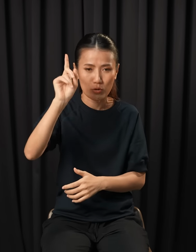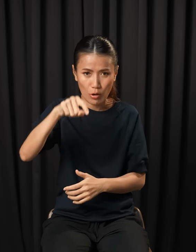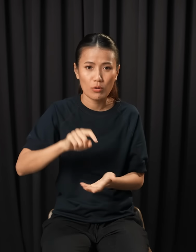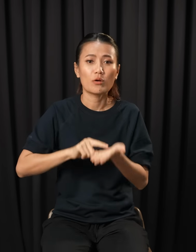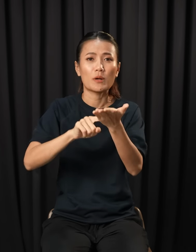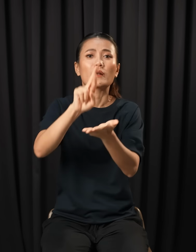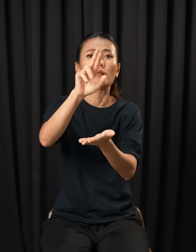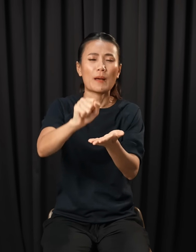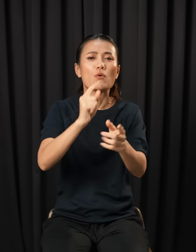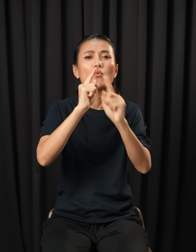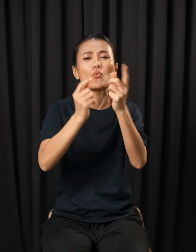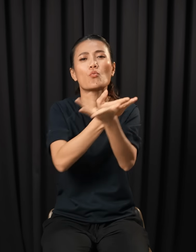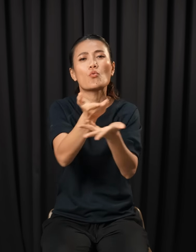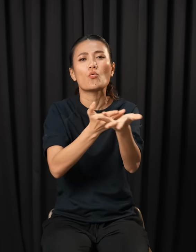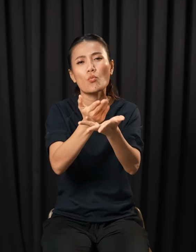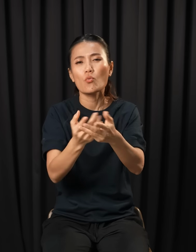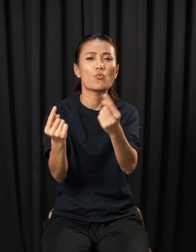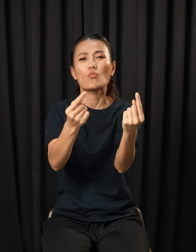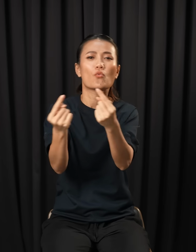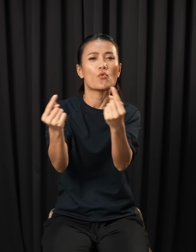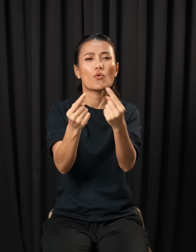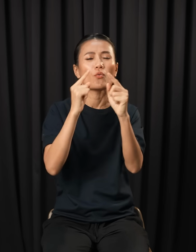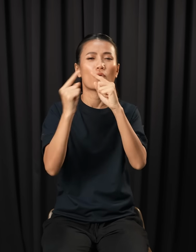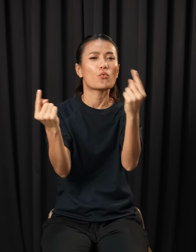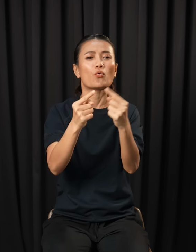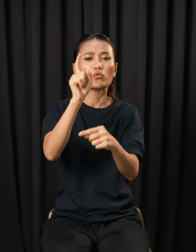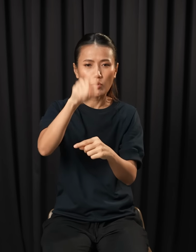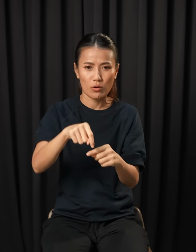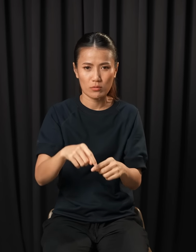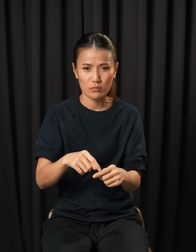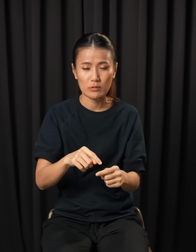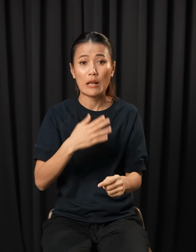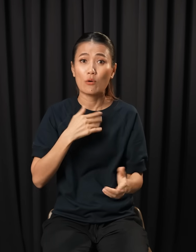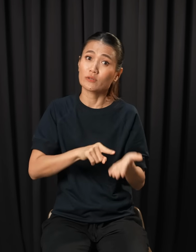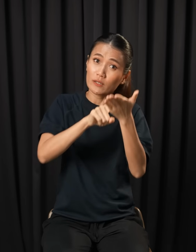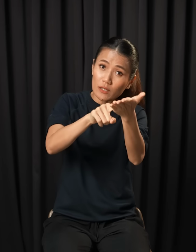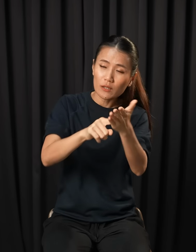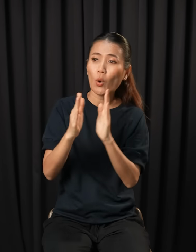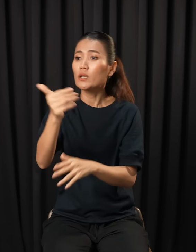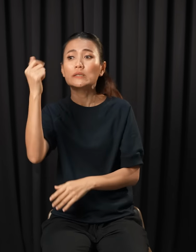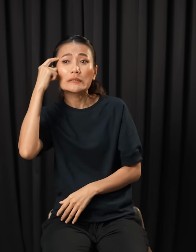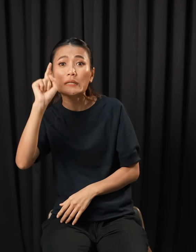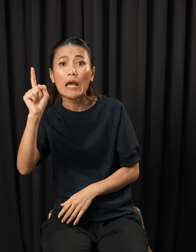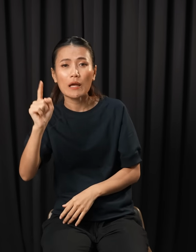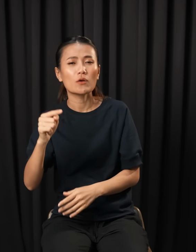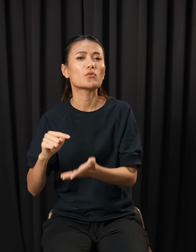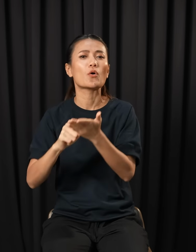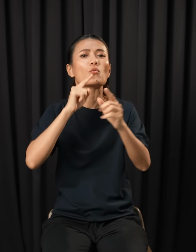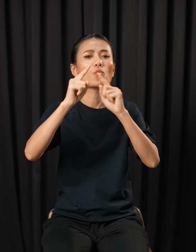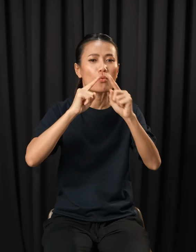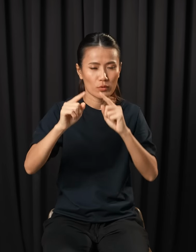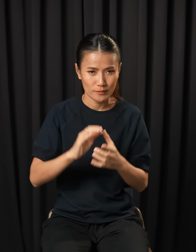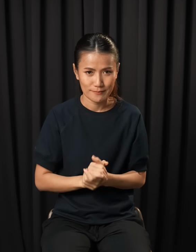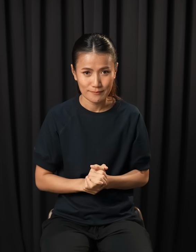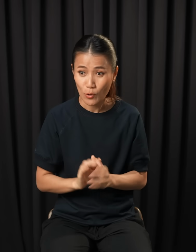เฮ้ยคุณพิธาคุณเอาหน้าเกณฑ์สัก30,000 มันเป็นพรบ.นิติบัญญัติต้องเข้าสภาก็มีการอภิปรายม ี การ ไปต่อรองกัน